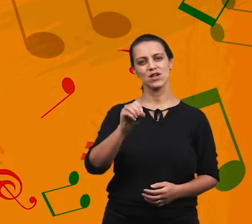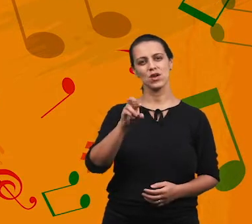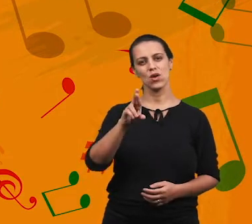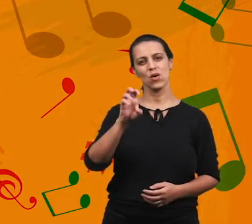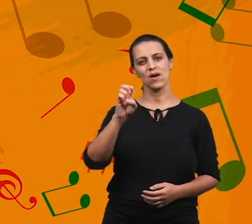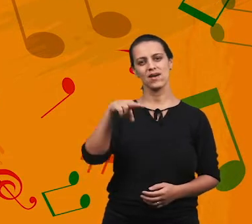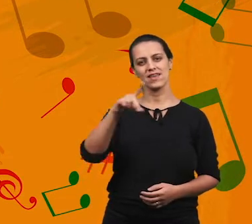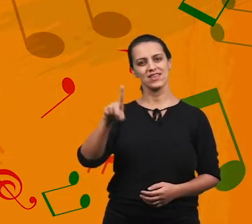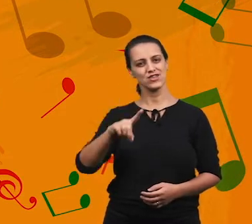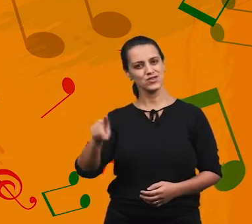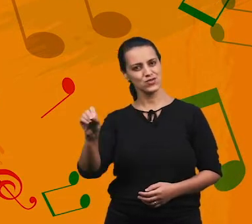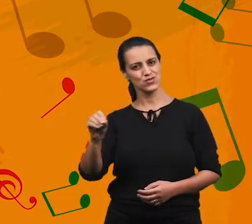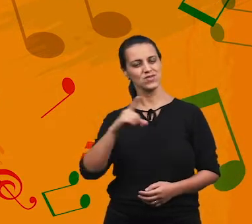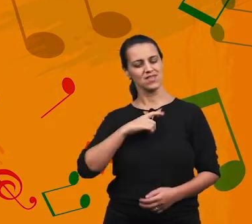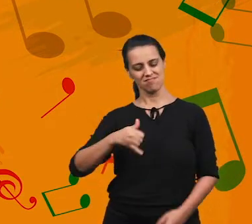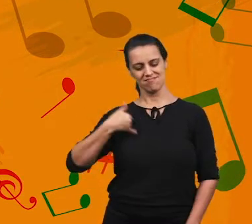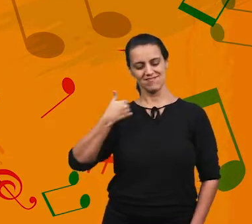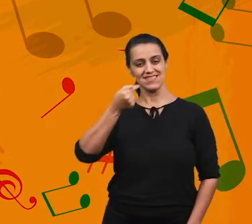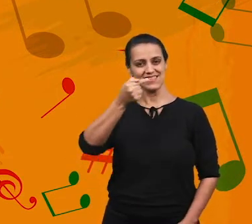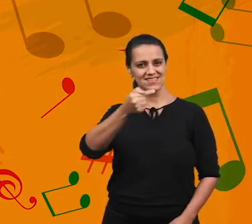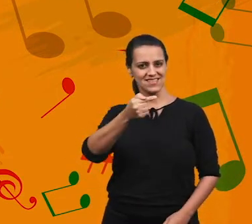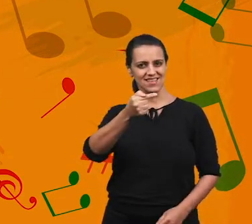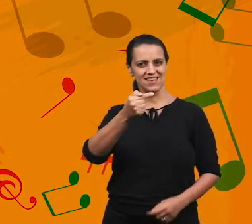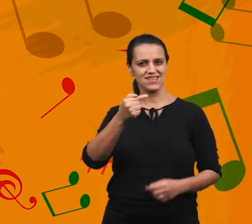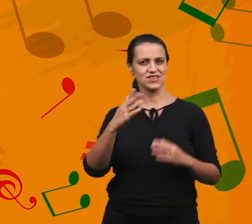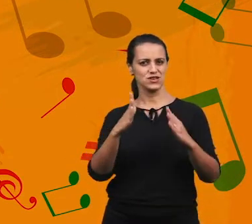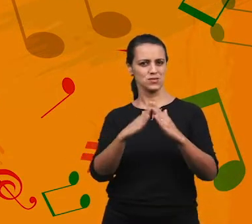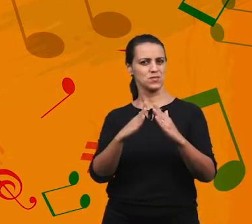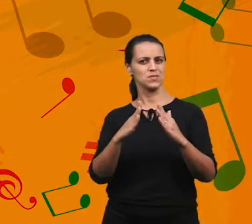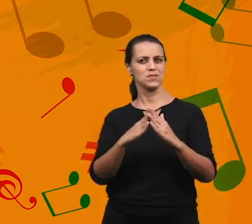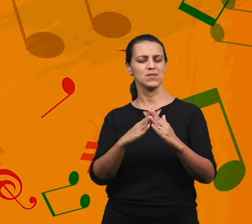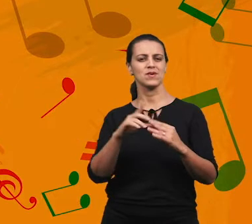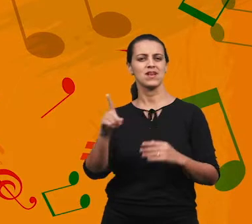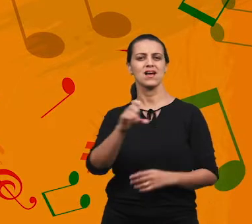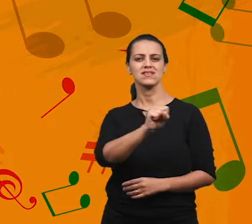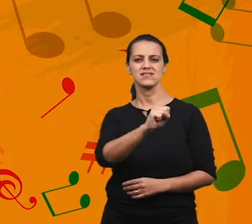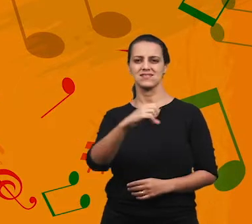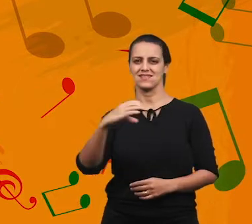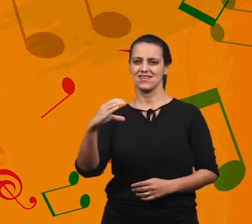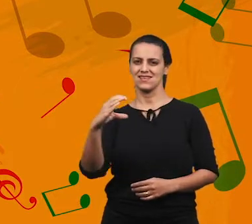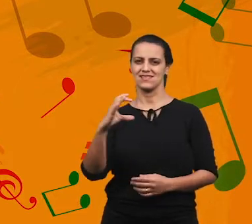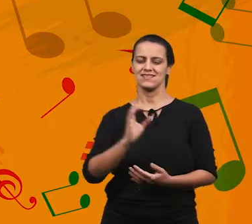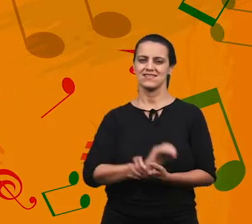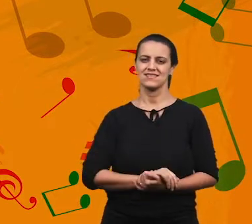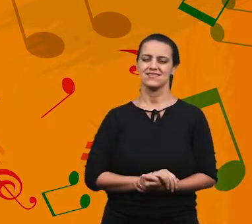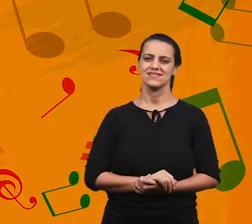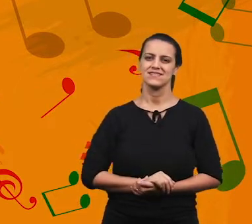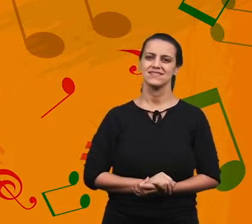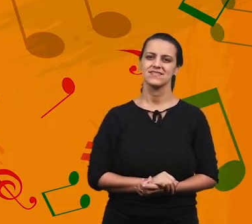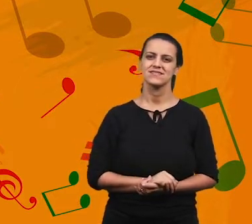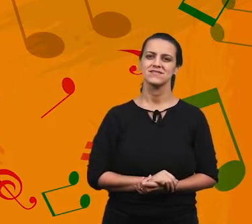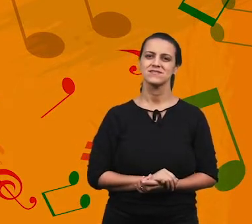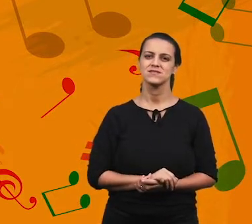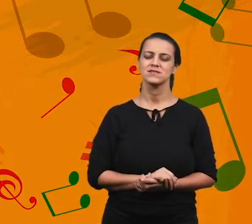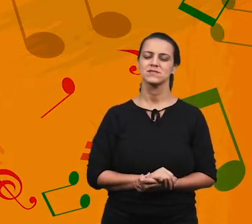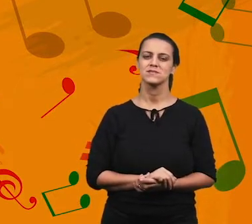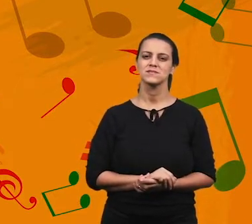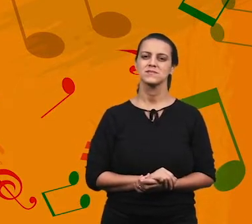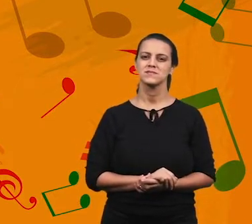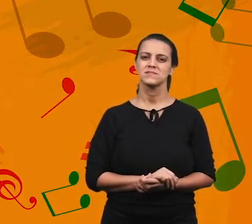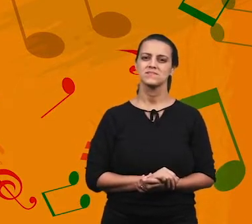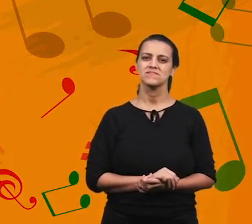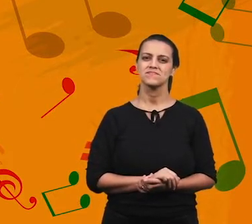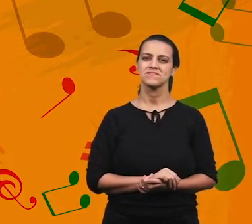Лорензо Резенди, ему 7 лет, и он из города Сан-Жозе, штата Санта-Катарина.